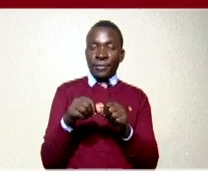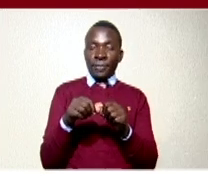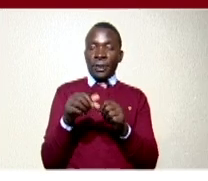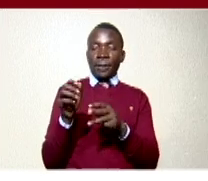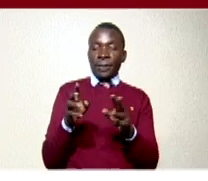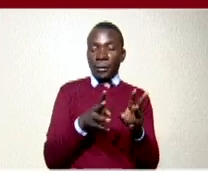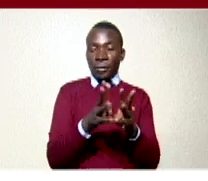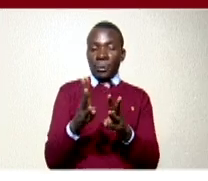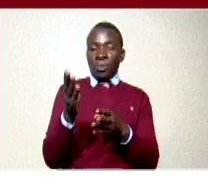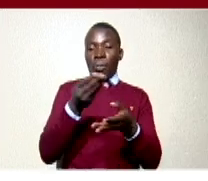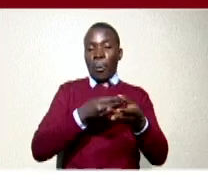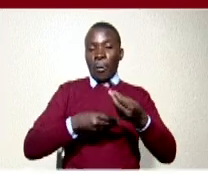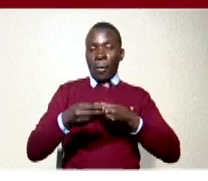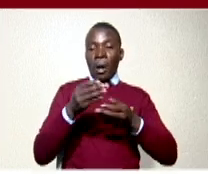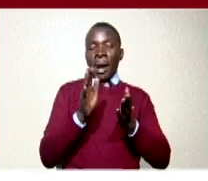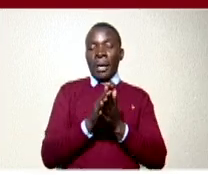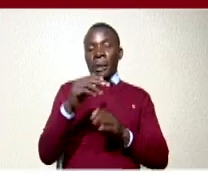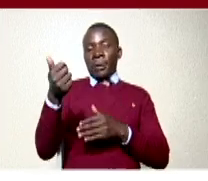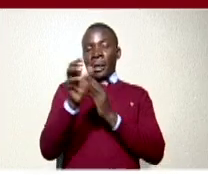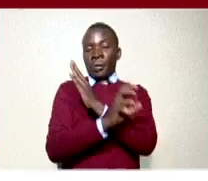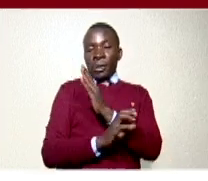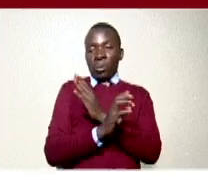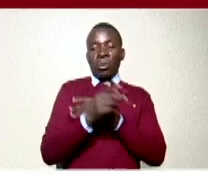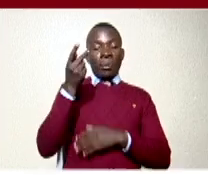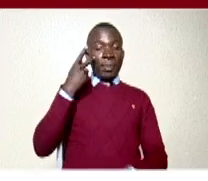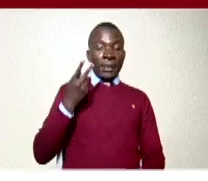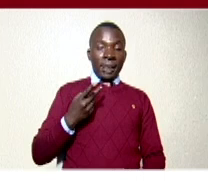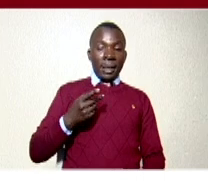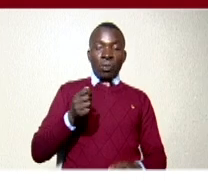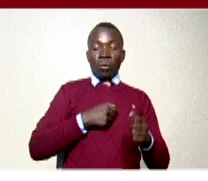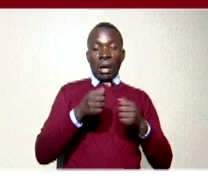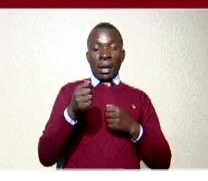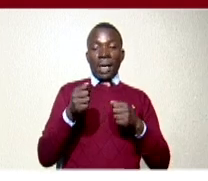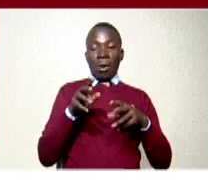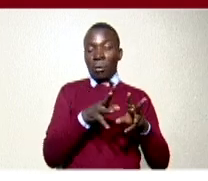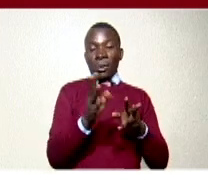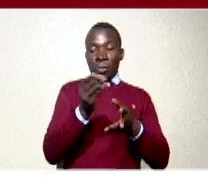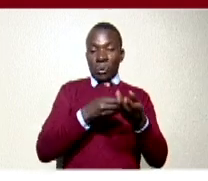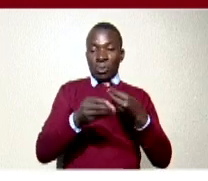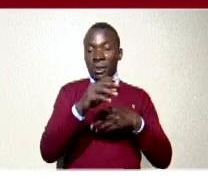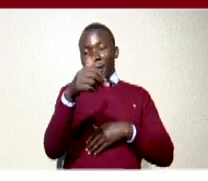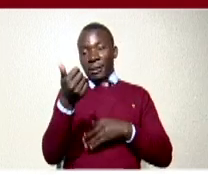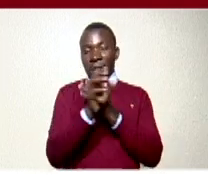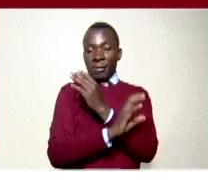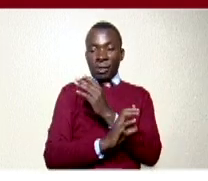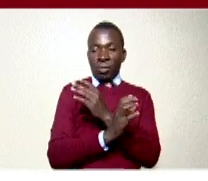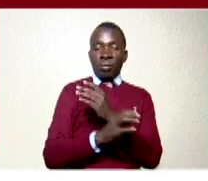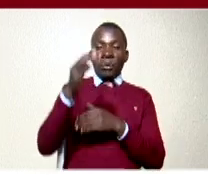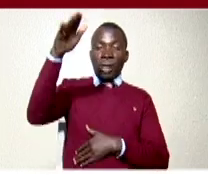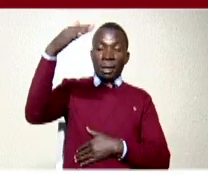n'uburyo ubucuruzi n'amahanga buhagaze no kuvuga nyine u Rwanda uburyo rucuruzanya n'ibihugu